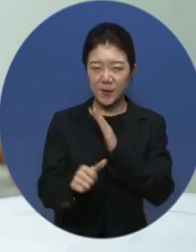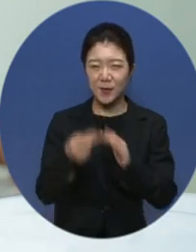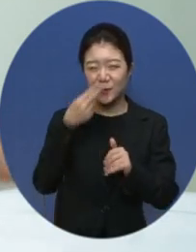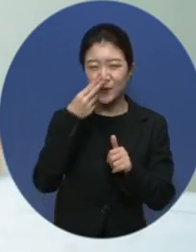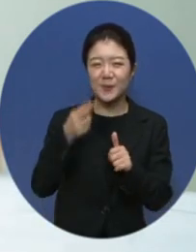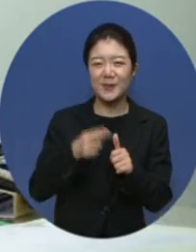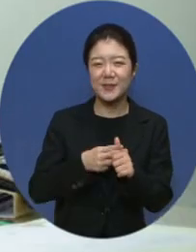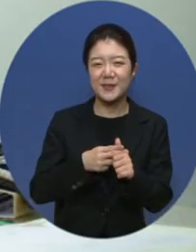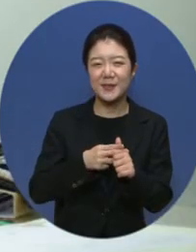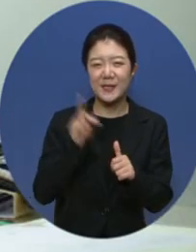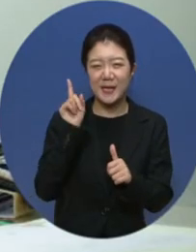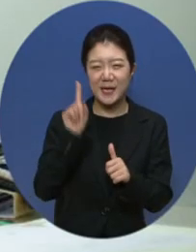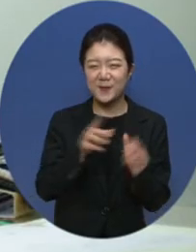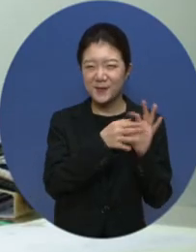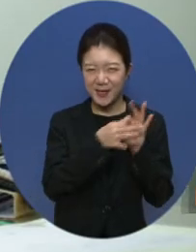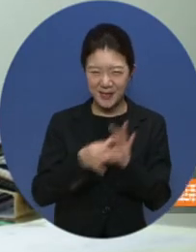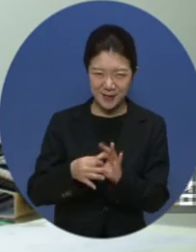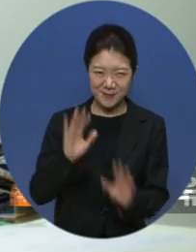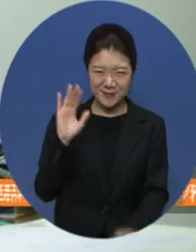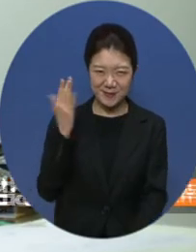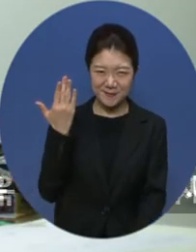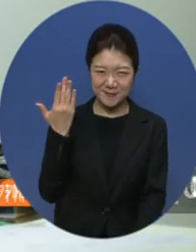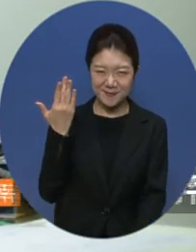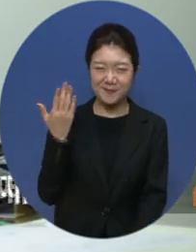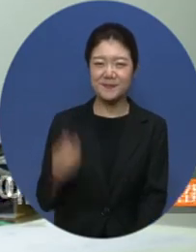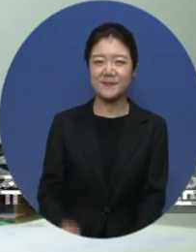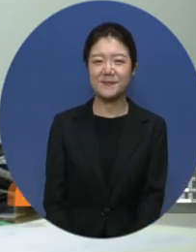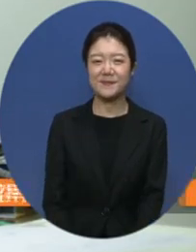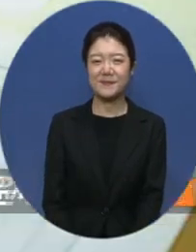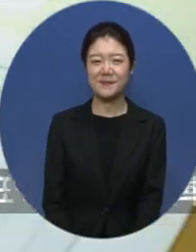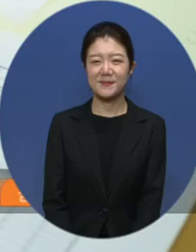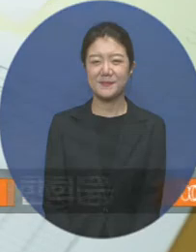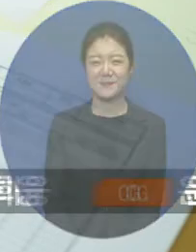도전은 내일도 멈추지 않을 것입니다.